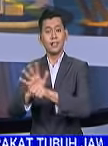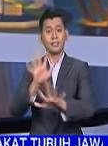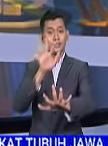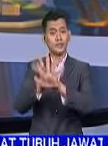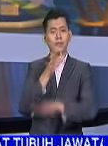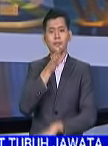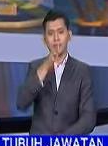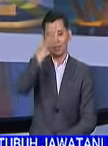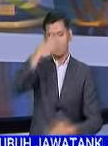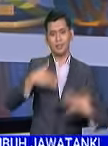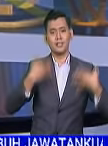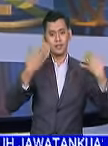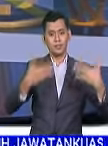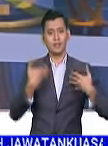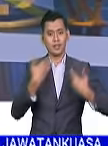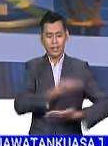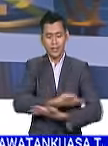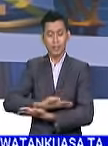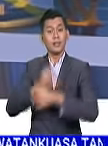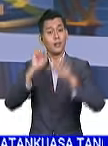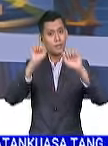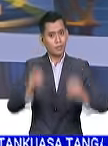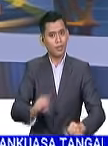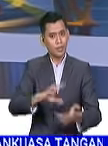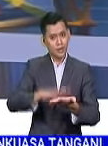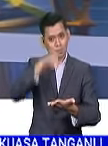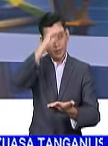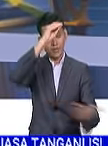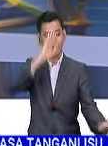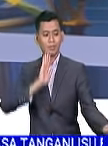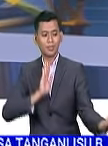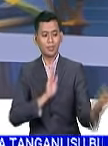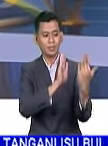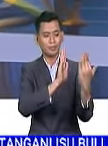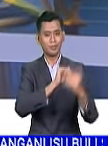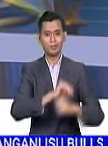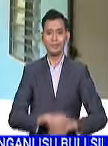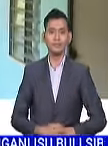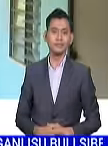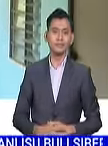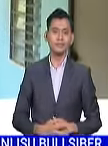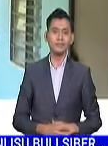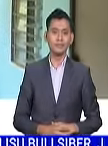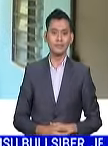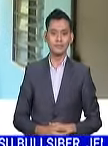anak-anak mereka dapat kembali menjalani pembelajaran secara bersemuka.